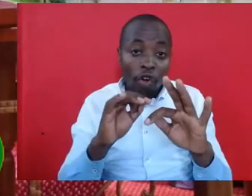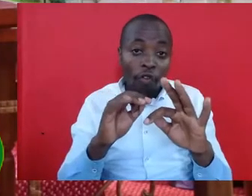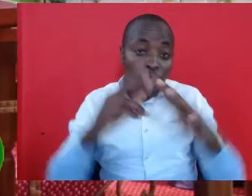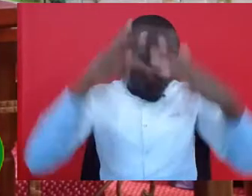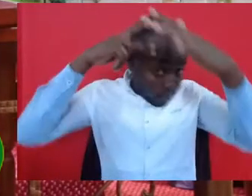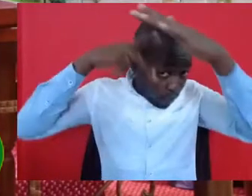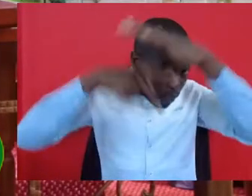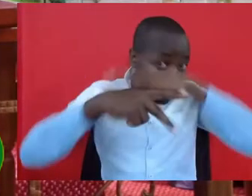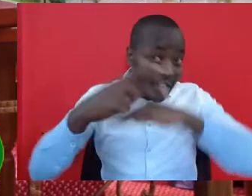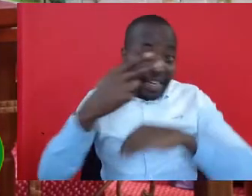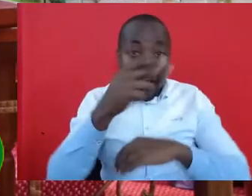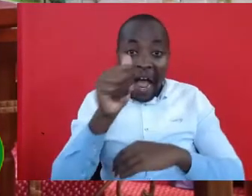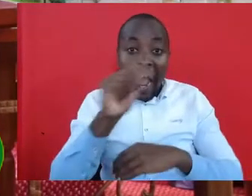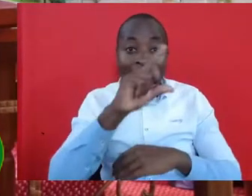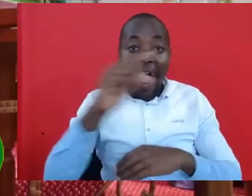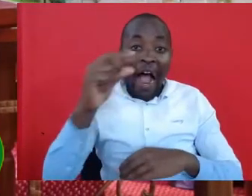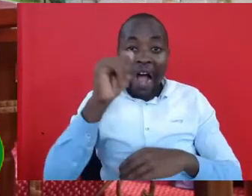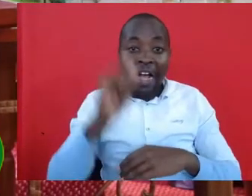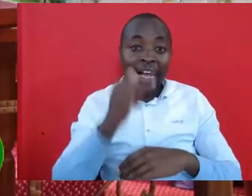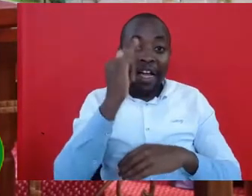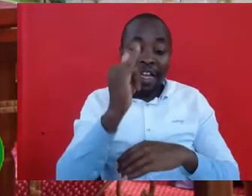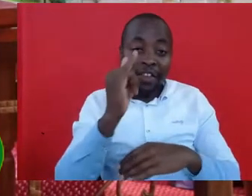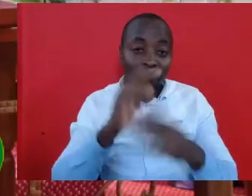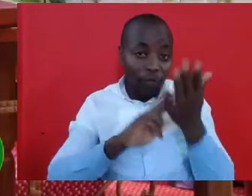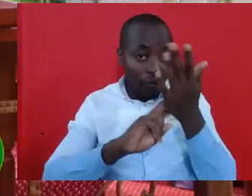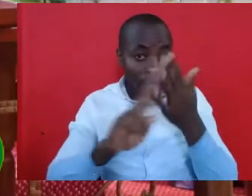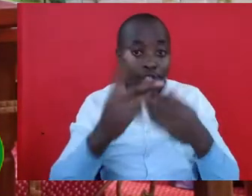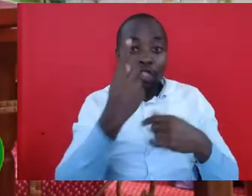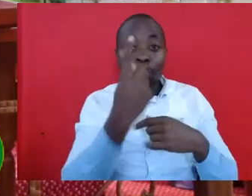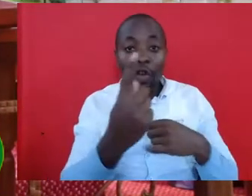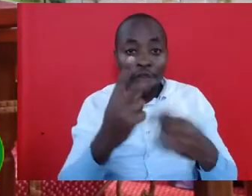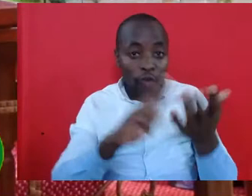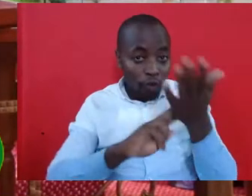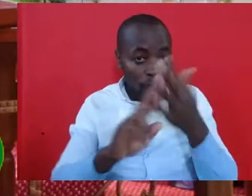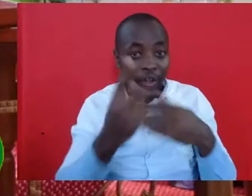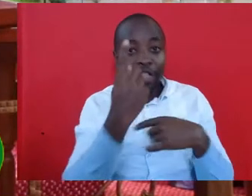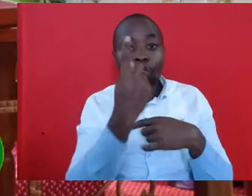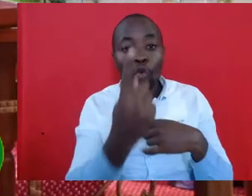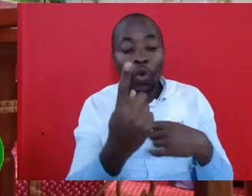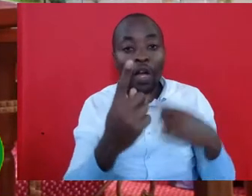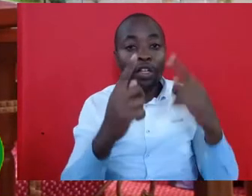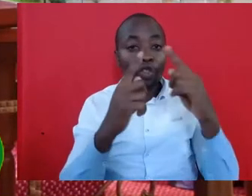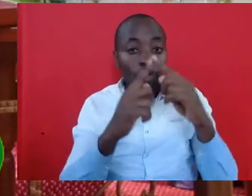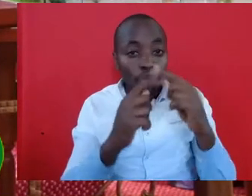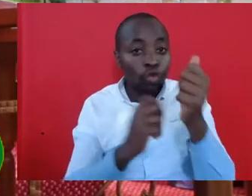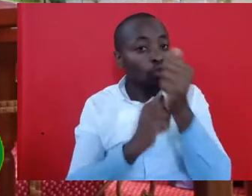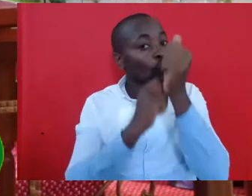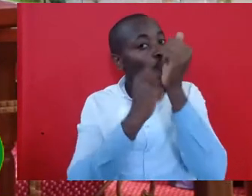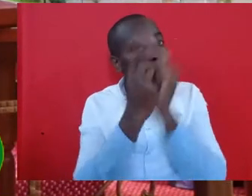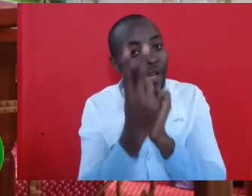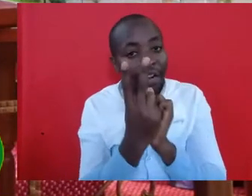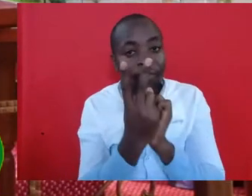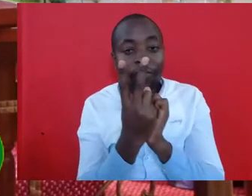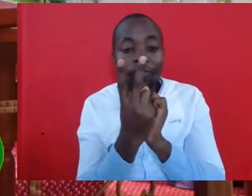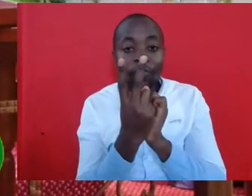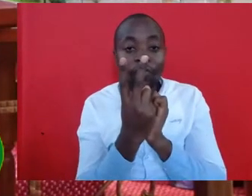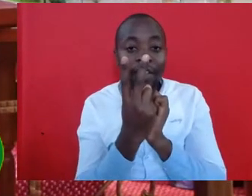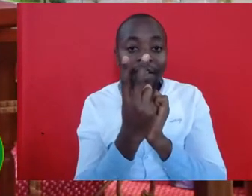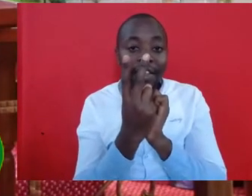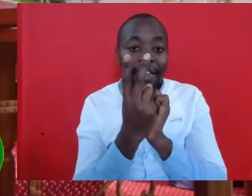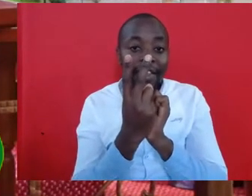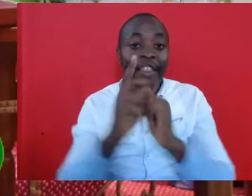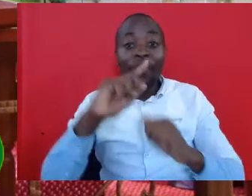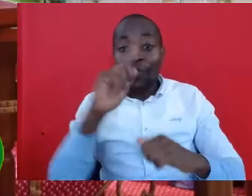ya kwanza kuanzia mstari wa kwanza hadi 11. Siku